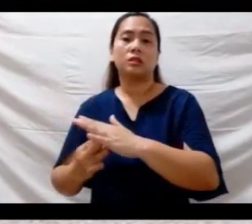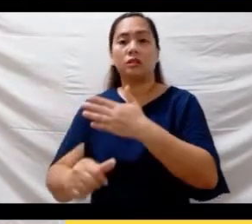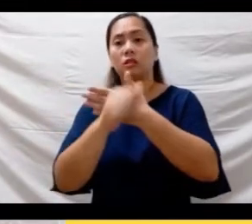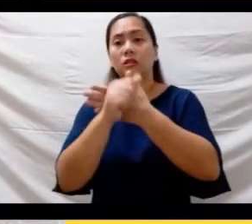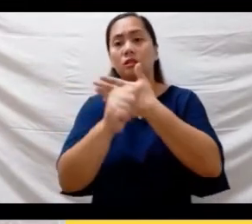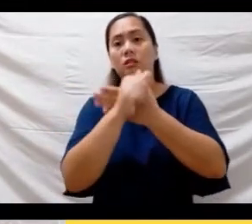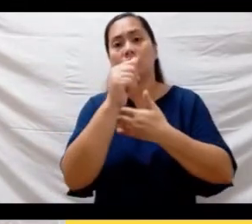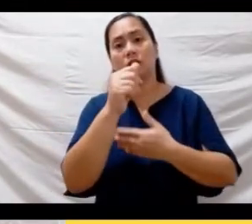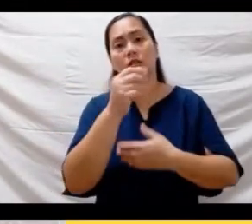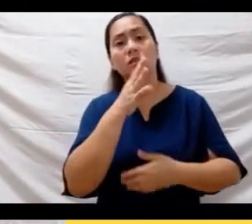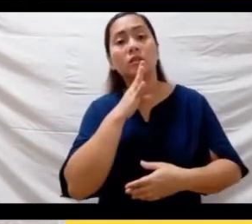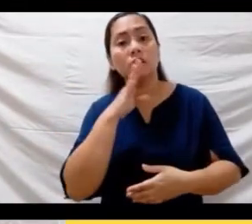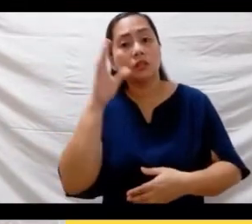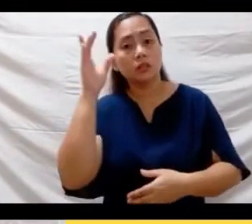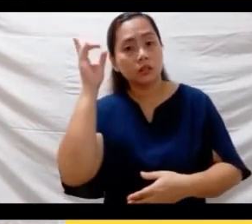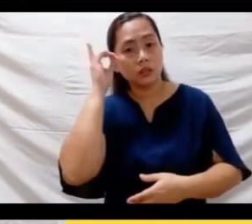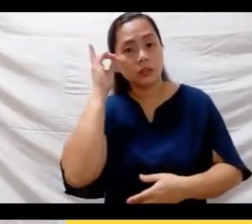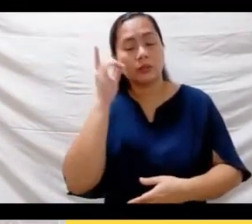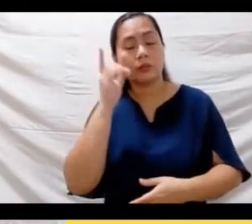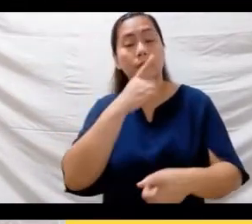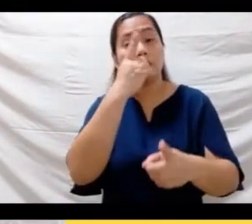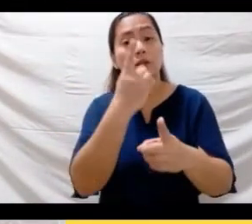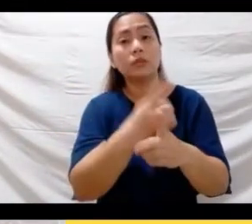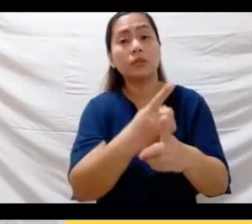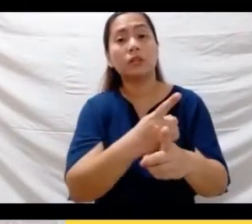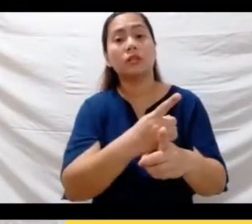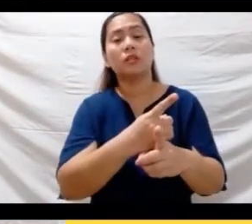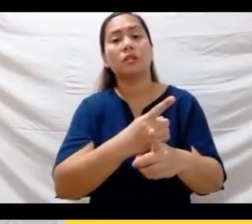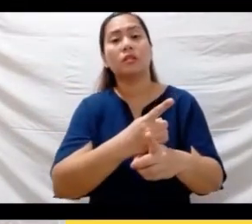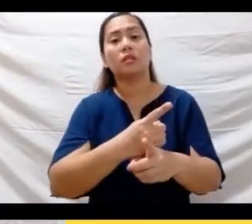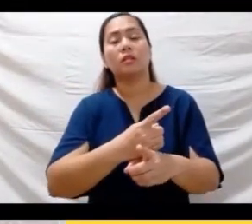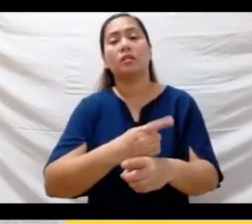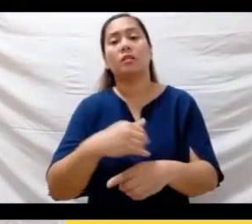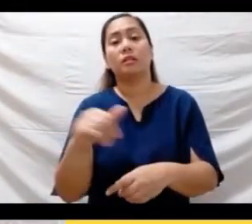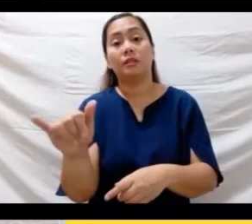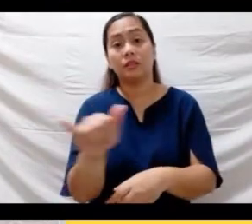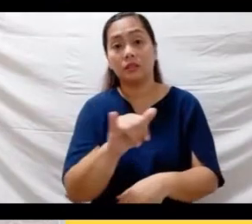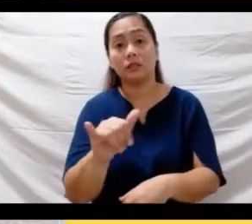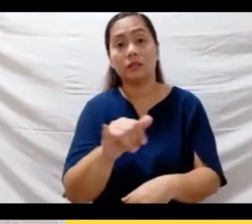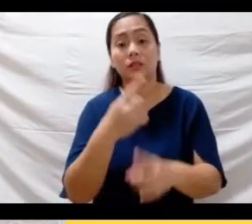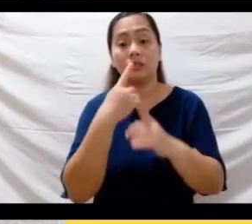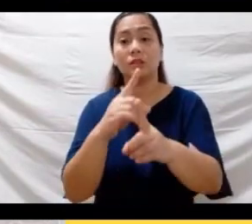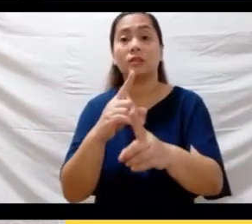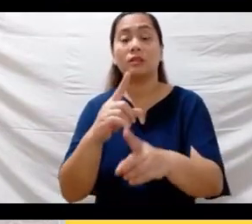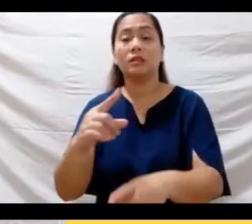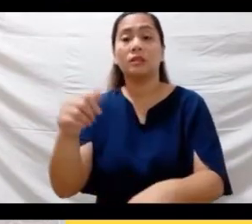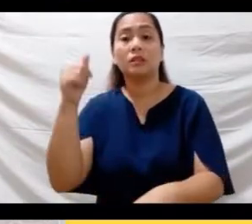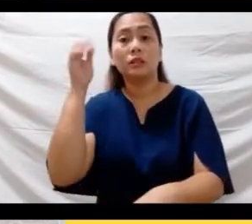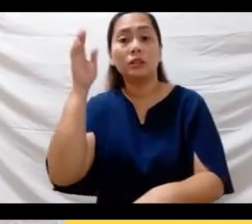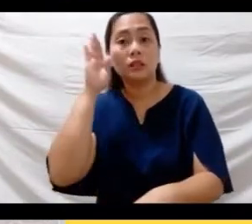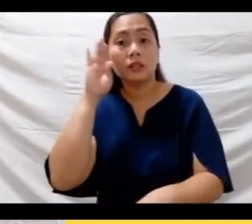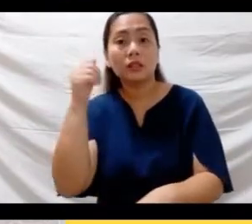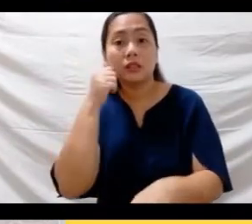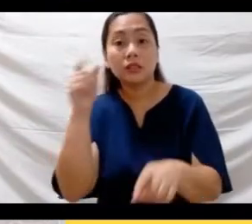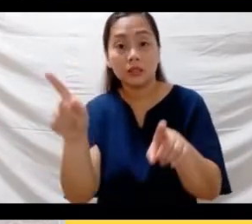Dino. Tama, ang sabay na sabi ng kanyang mga kapatid.